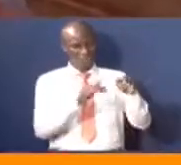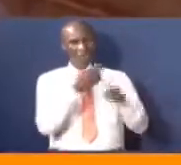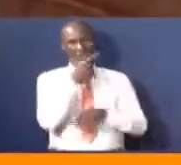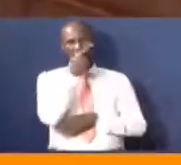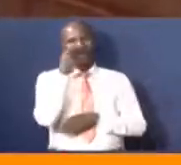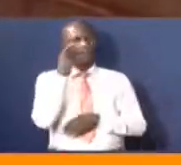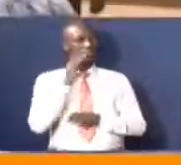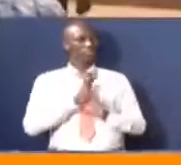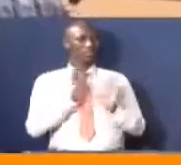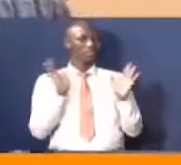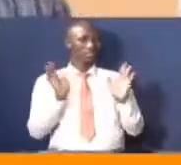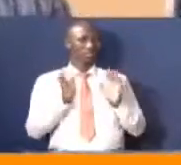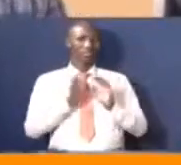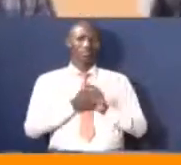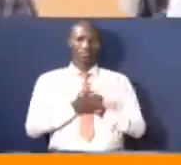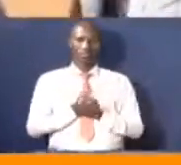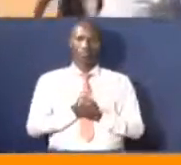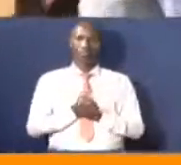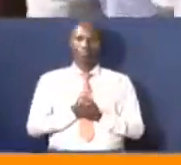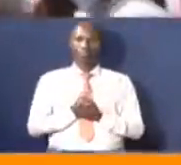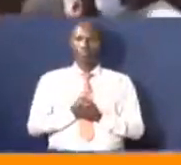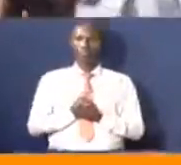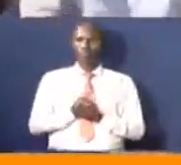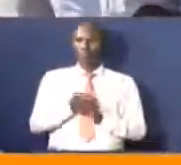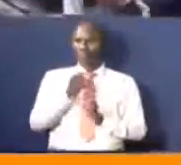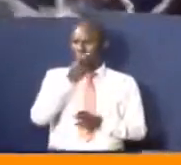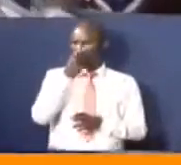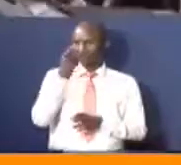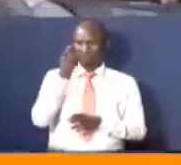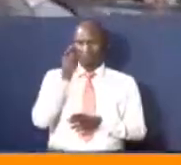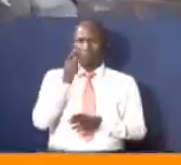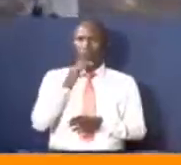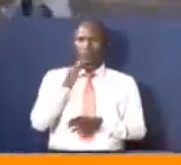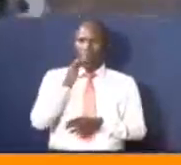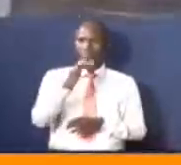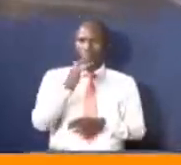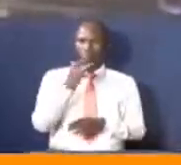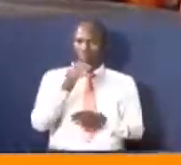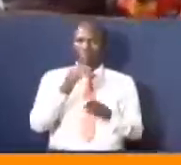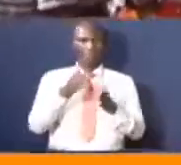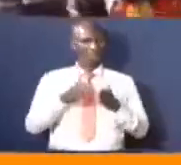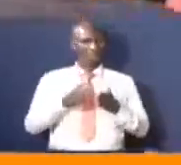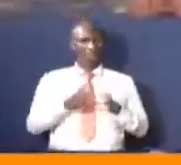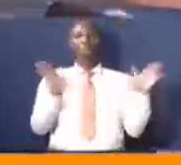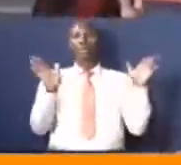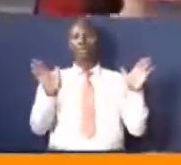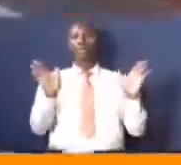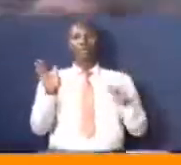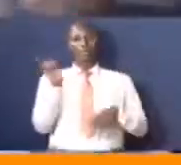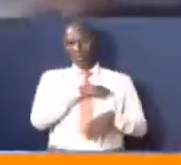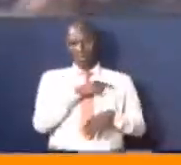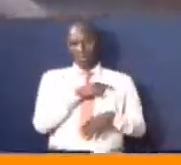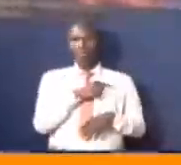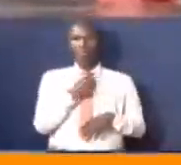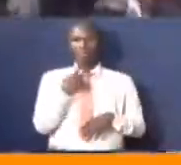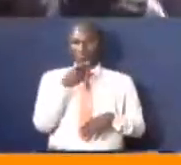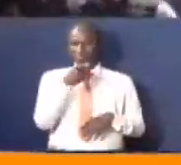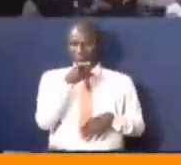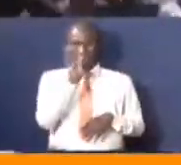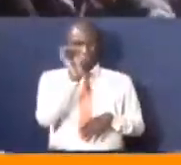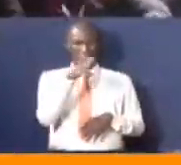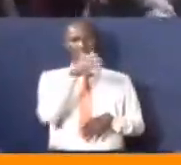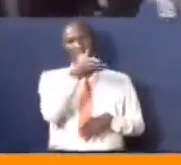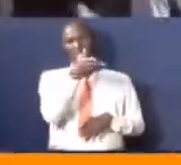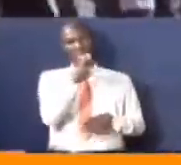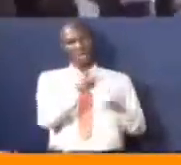Musyoka. Kabinda nekau Kalonzo ainene ya chathini kiene wale cha udheni kana wenu kwitha yu kitea kivila cha President unyivanini wa mwaka